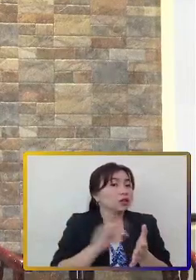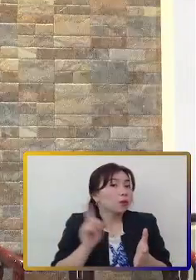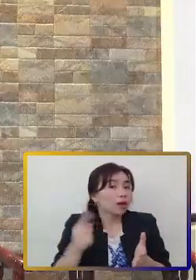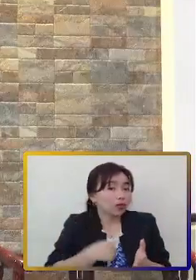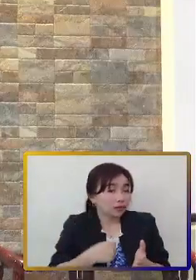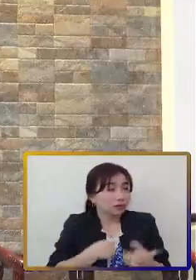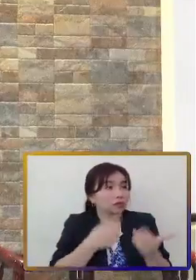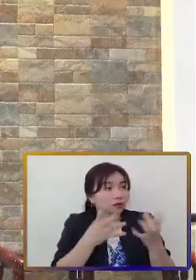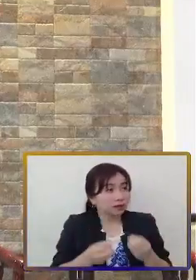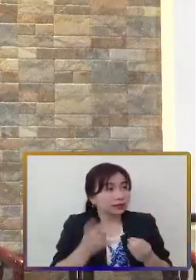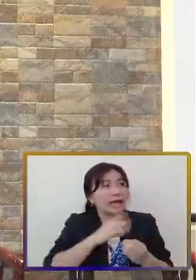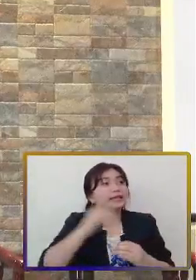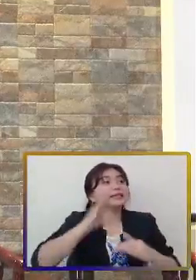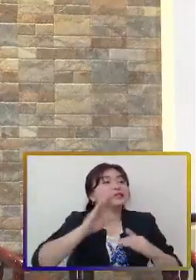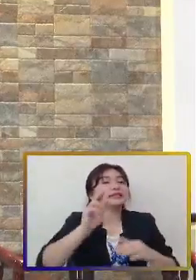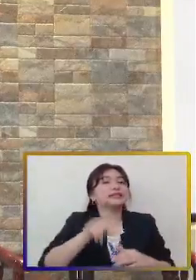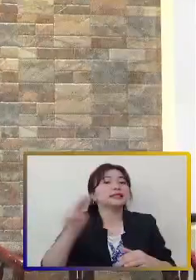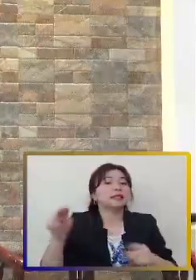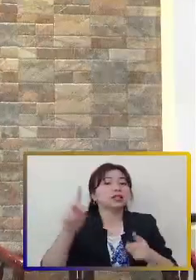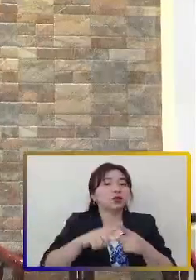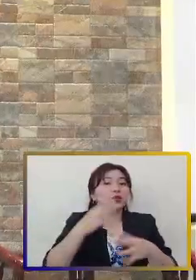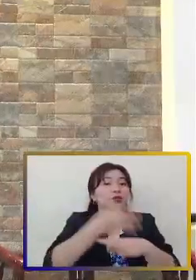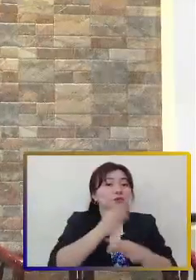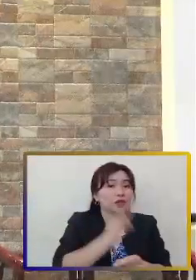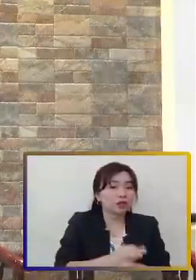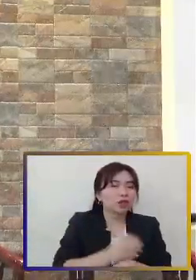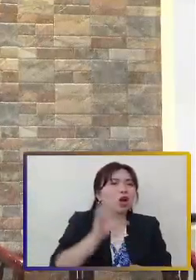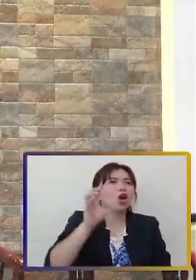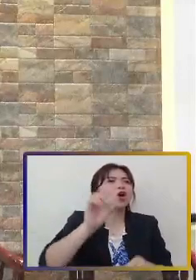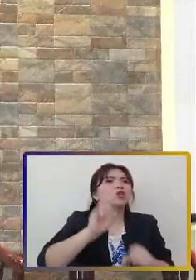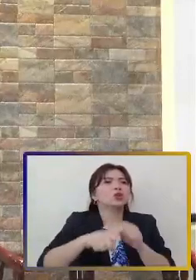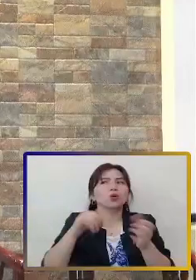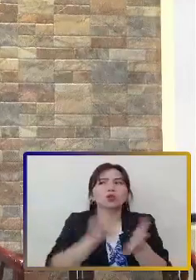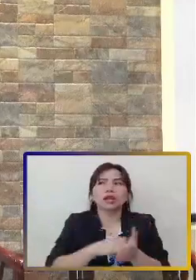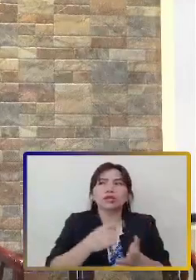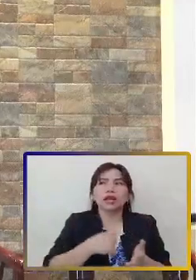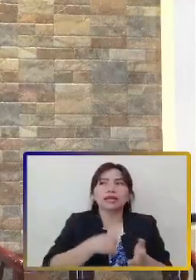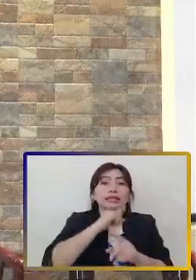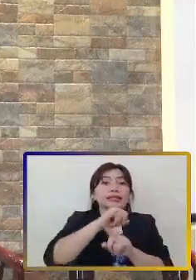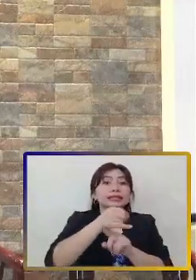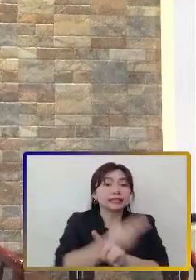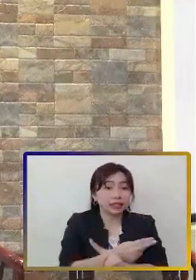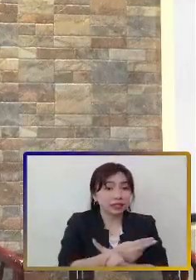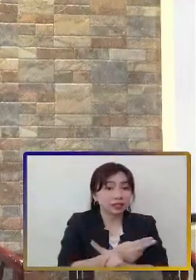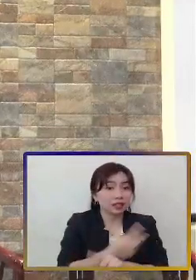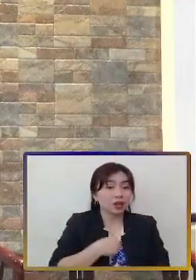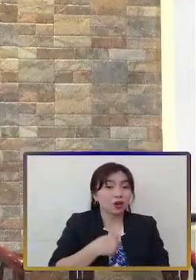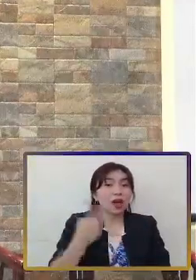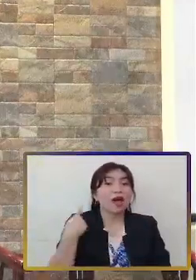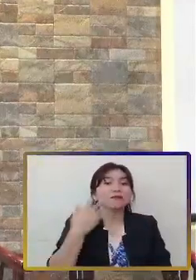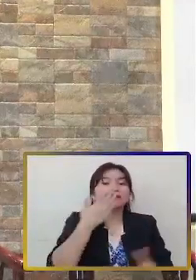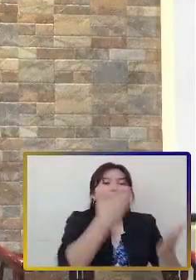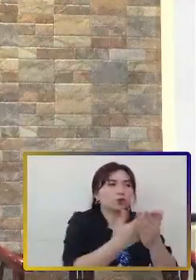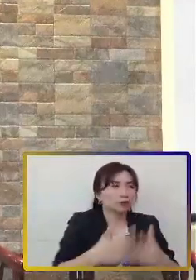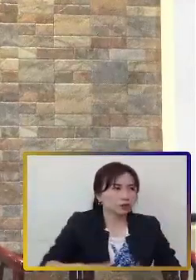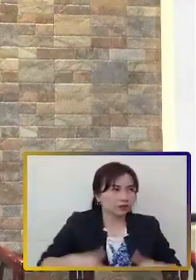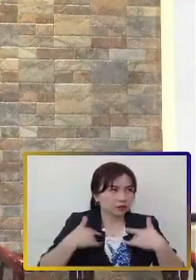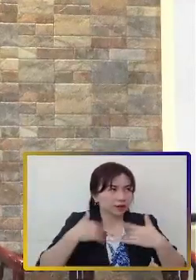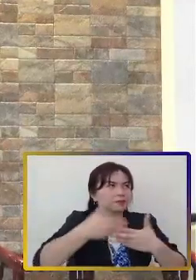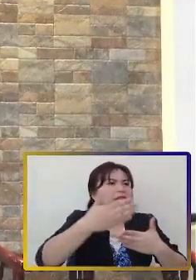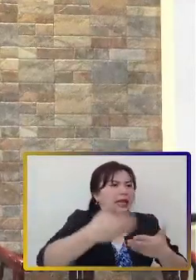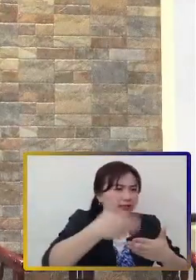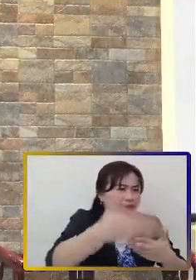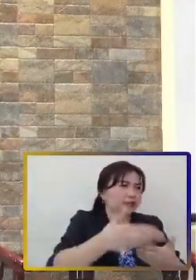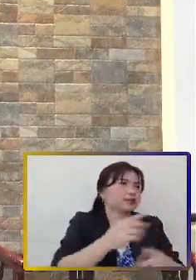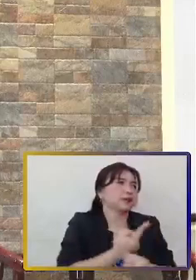establish kong ganito kasi para pagdating ng June Inaasahan ko na sigurado pa rin na maaasahan ako na Ayos yung buhay namin mga